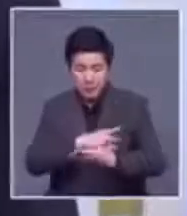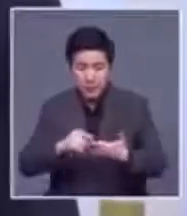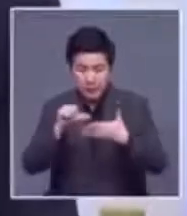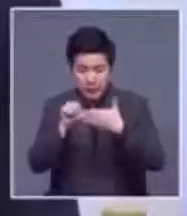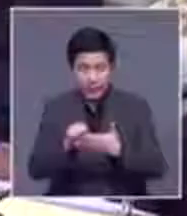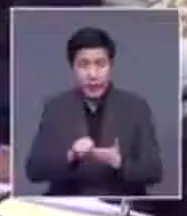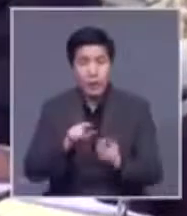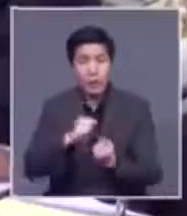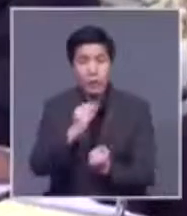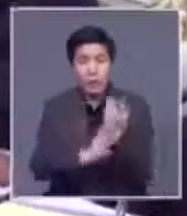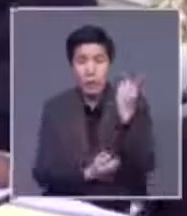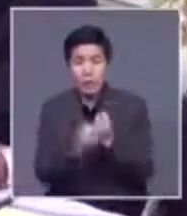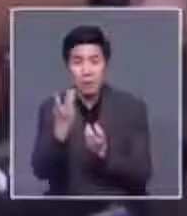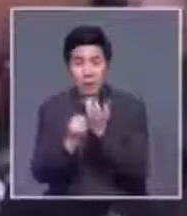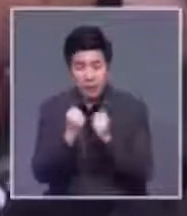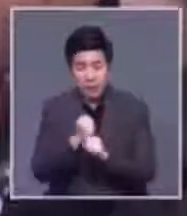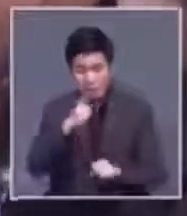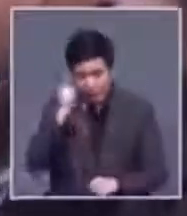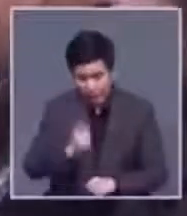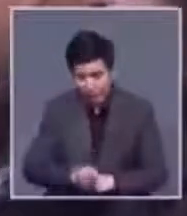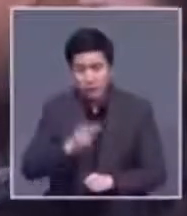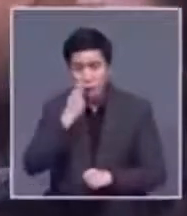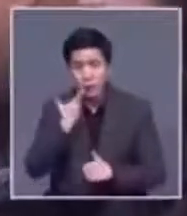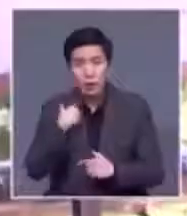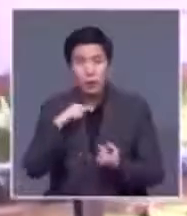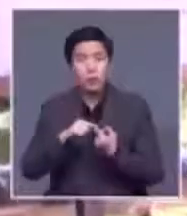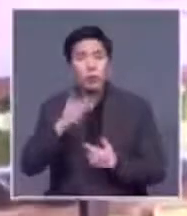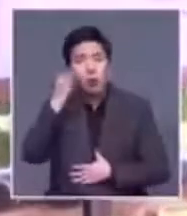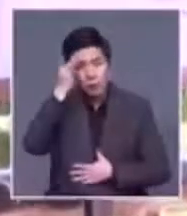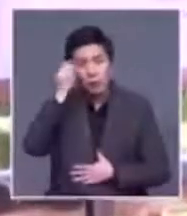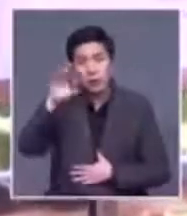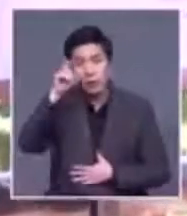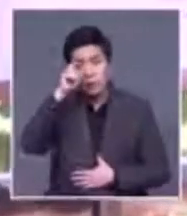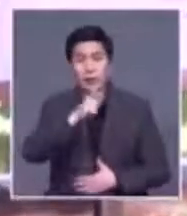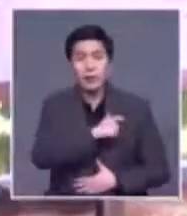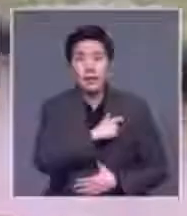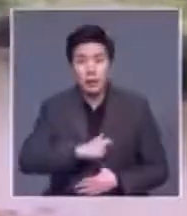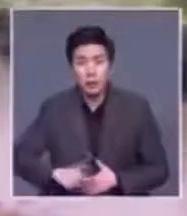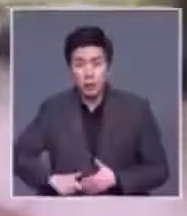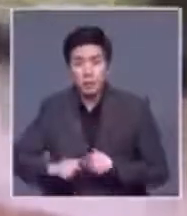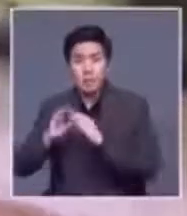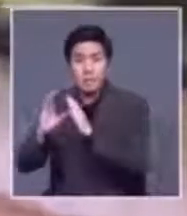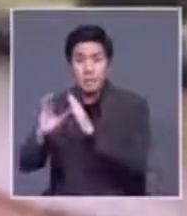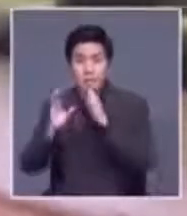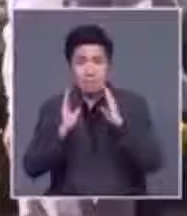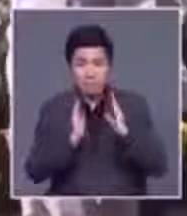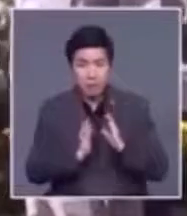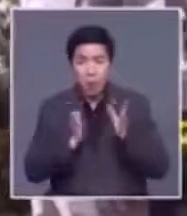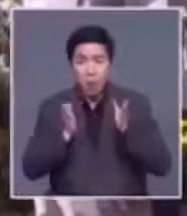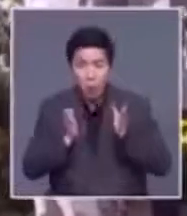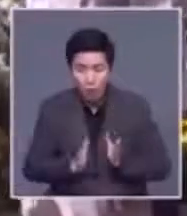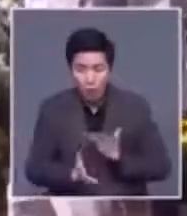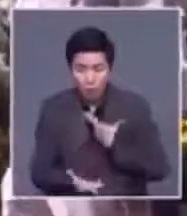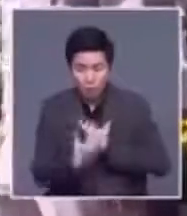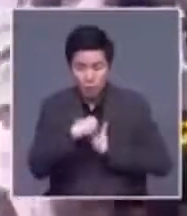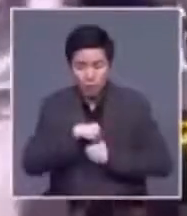ญหาป่าไม้ถูกบุกรุกทำลายให้เห็นผลชัดเจนโดยน้อมนำศาสตร์พระราชาของในหลวงรัชกาลที่9ปลูกป่าในใจคนและ